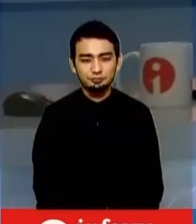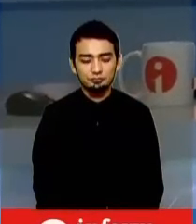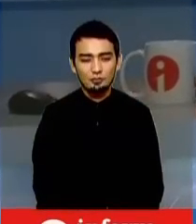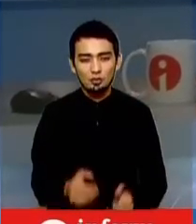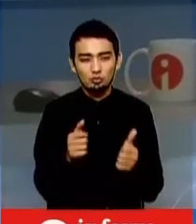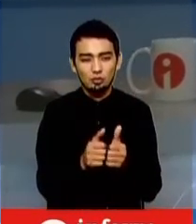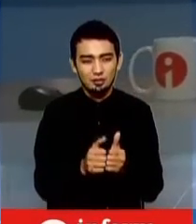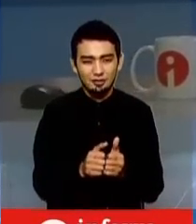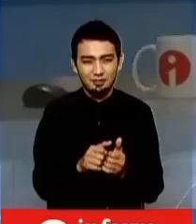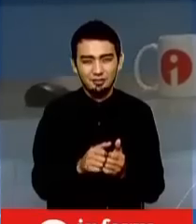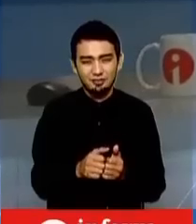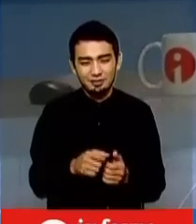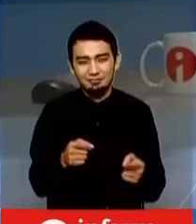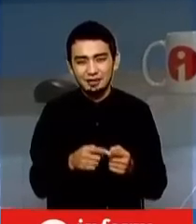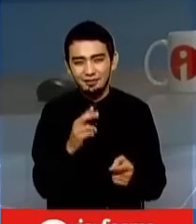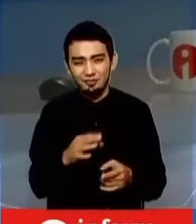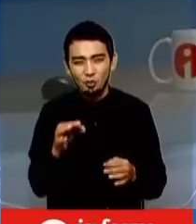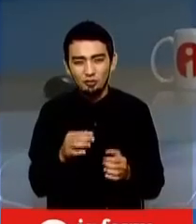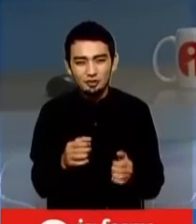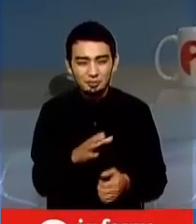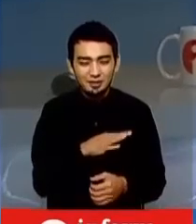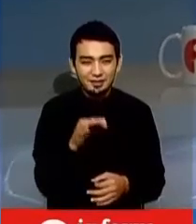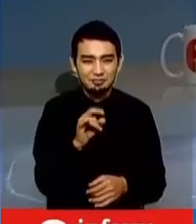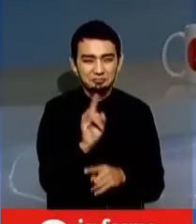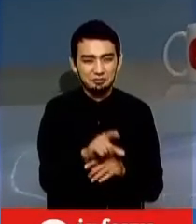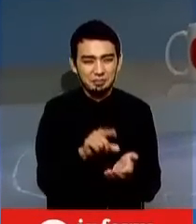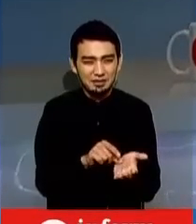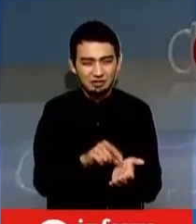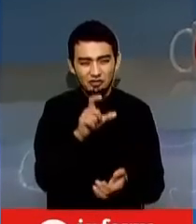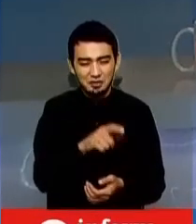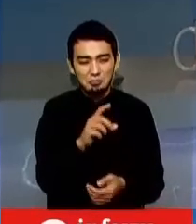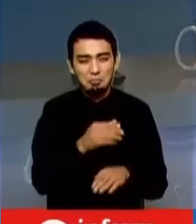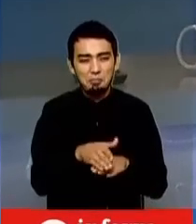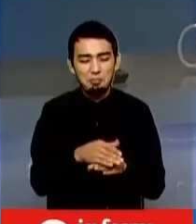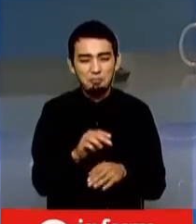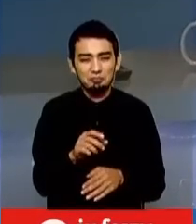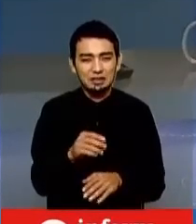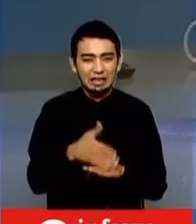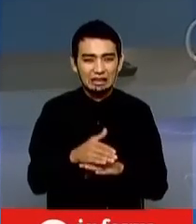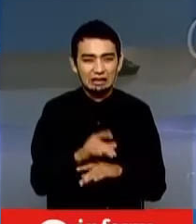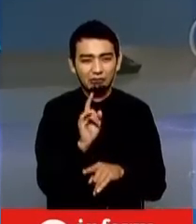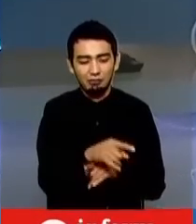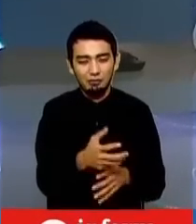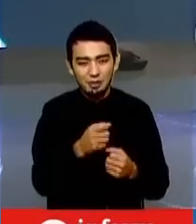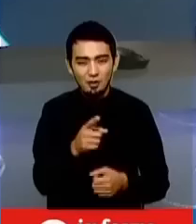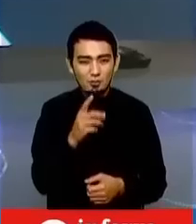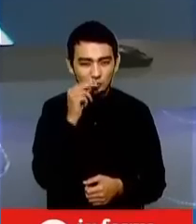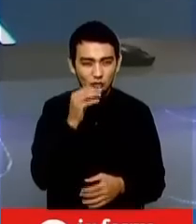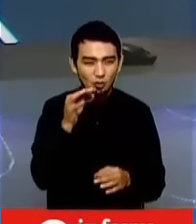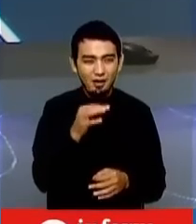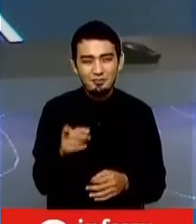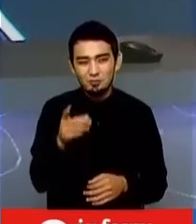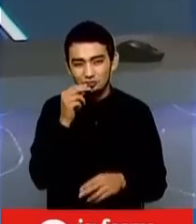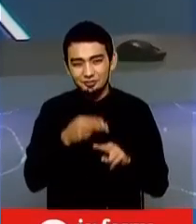Сосед по съемному жилью обманом оформил кредиты на пенсионера в Петропавловске, а все деньги недобросовестный мужчина проиграл в